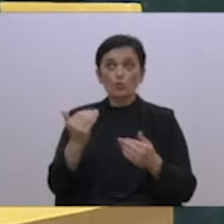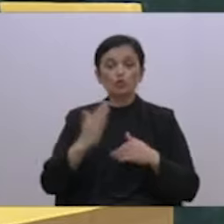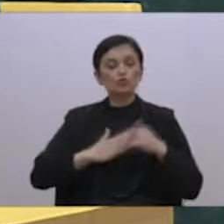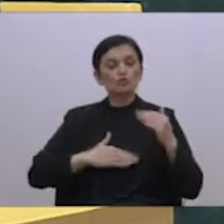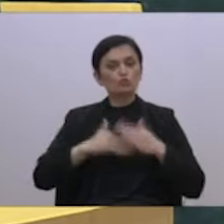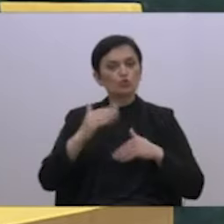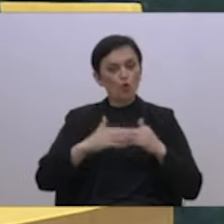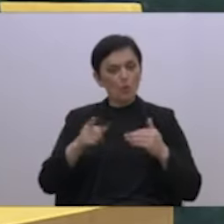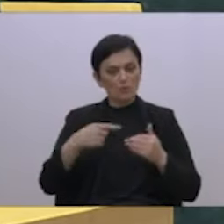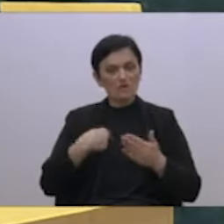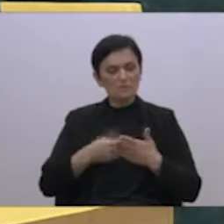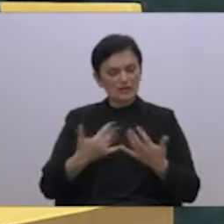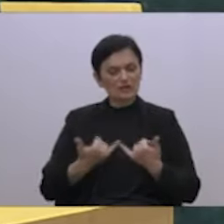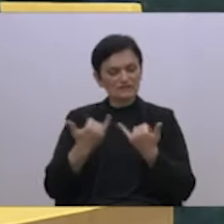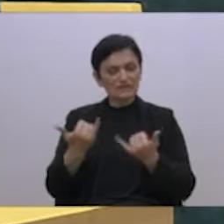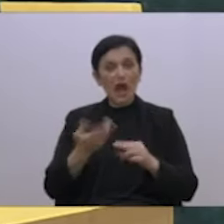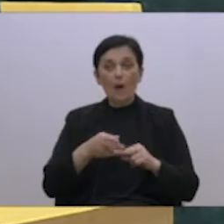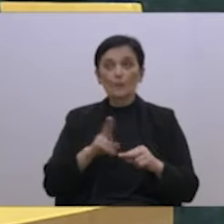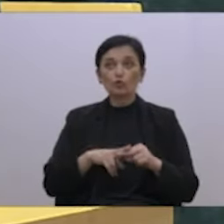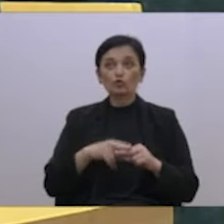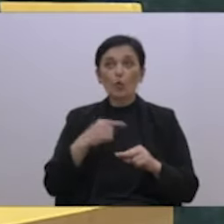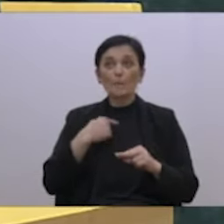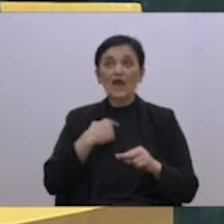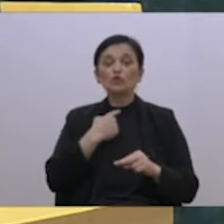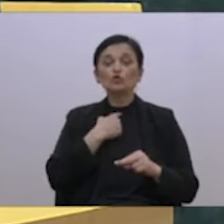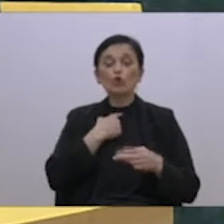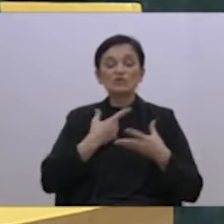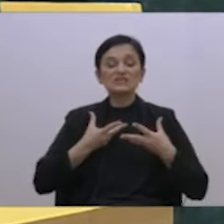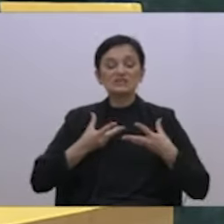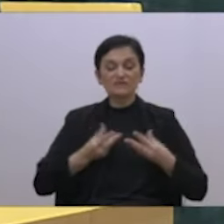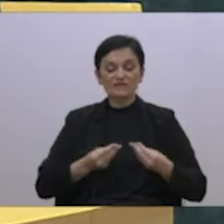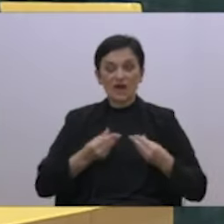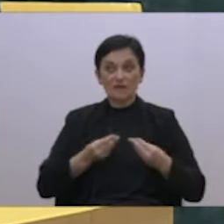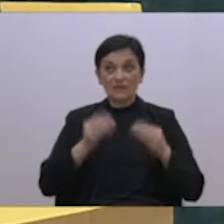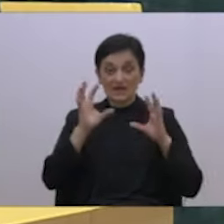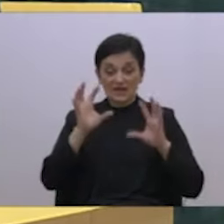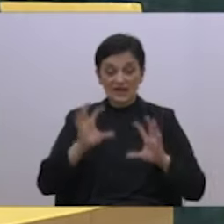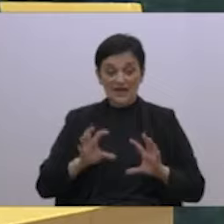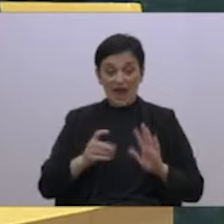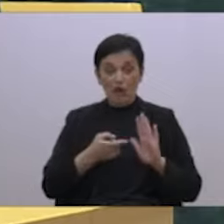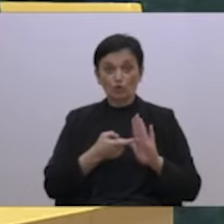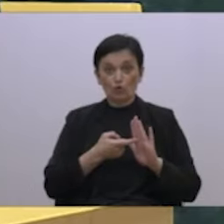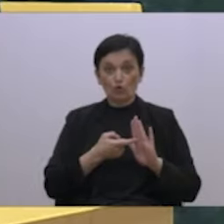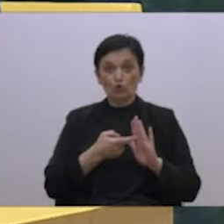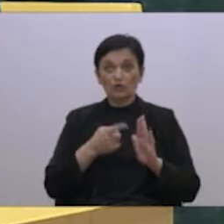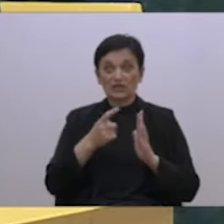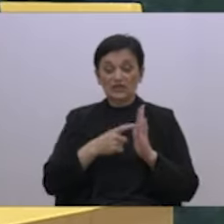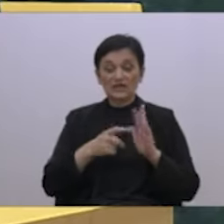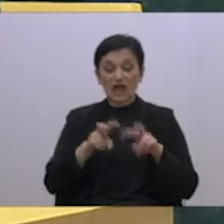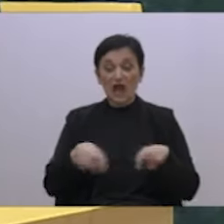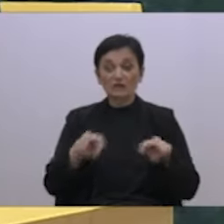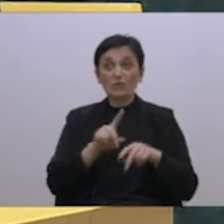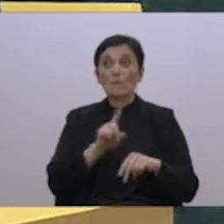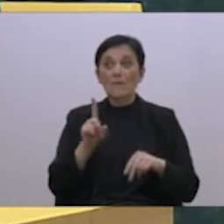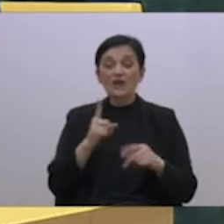პროფესიონალისაც ვცემ პატივს და ამიტომ ტონს ვარბილებ მე ამ კანონის, ასე ვთქვათ, განხელვისას. მაგრამ აი